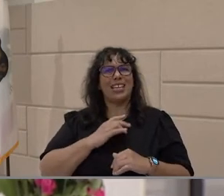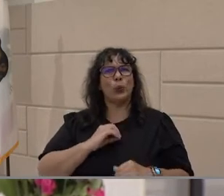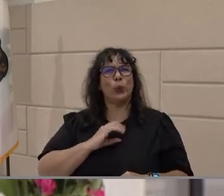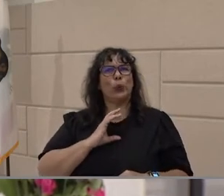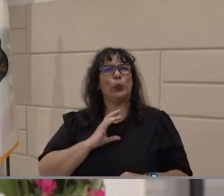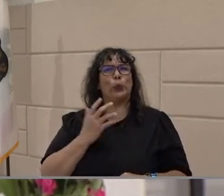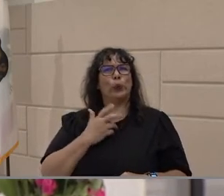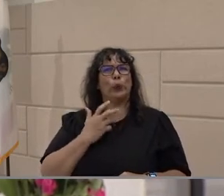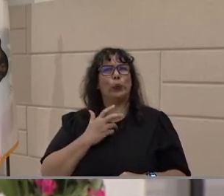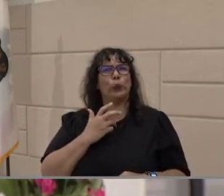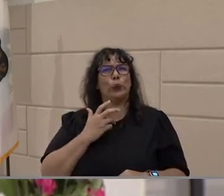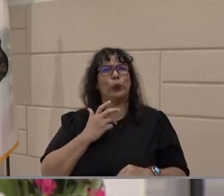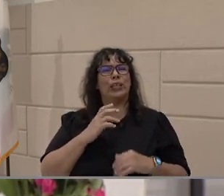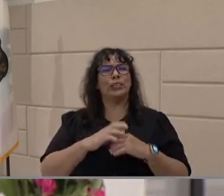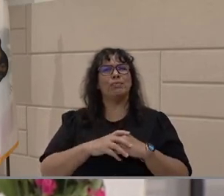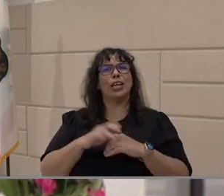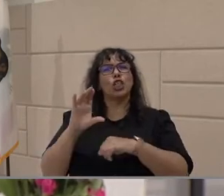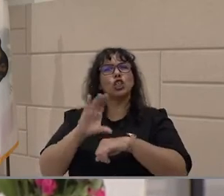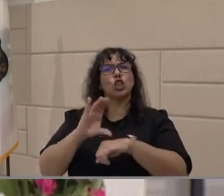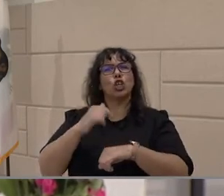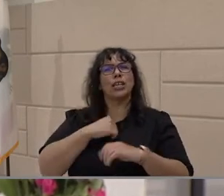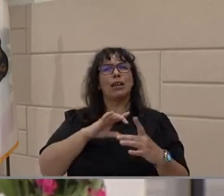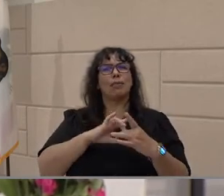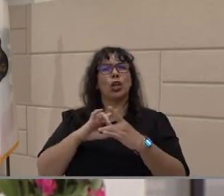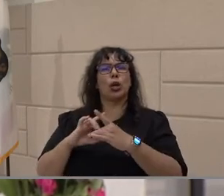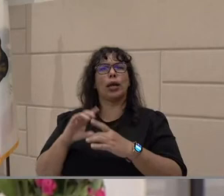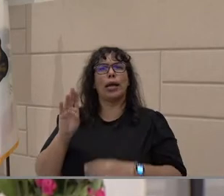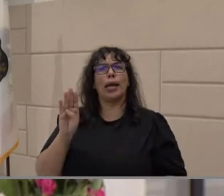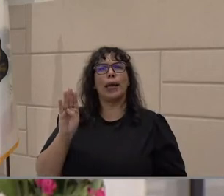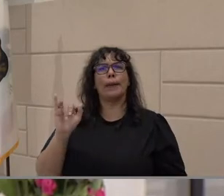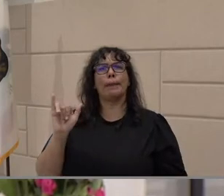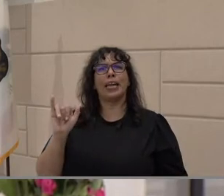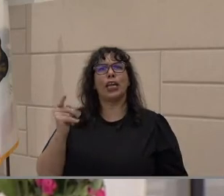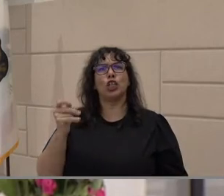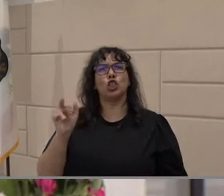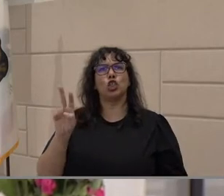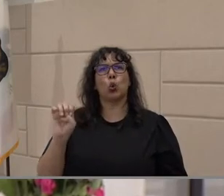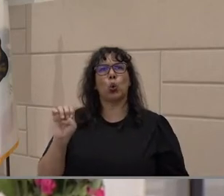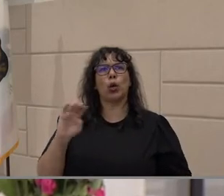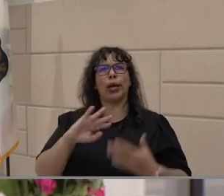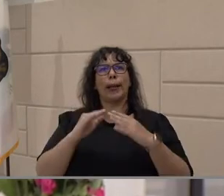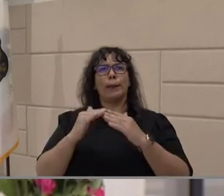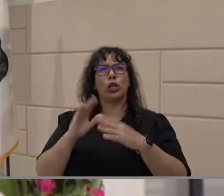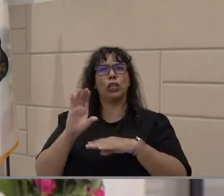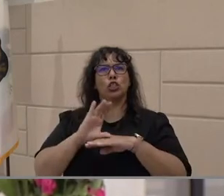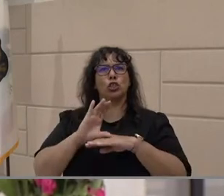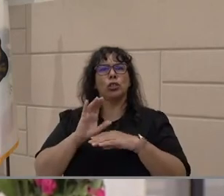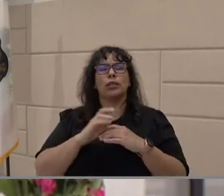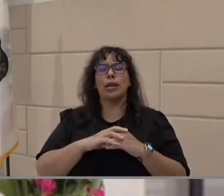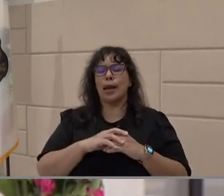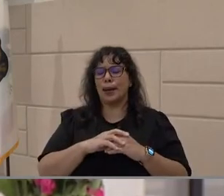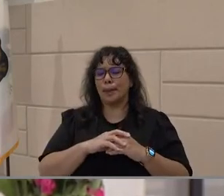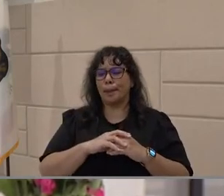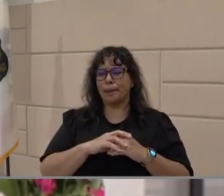วิกูไอรุมเพิร์วิกูไออสบายปีปรูไอนักนองวิเฮลบอลลูกในโลกเตือน